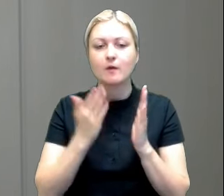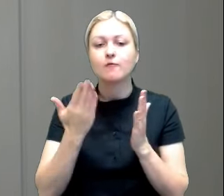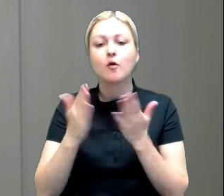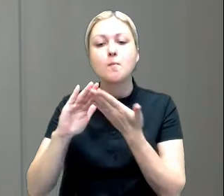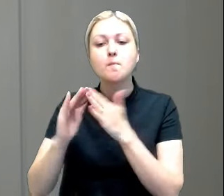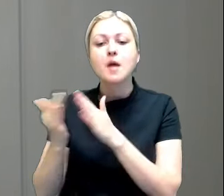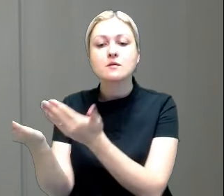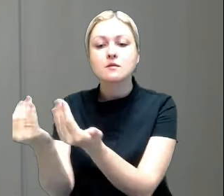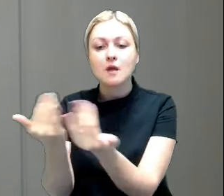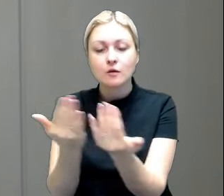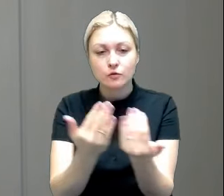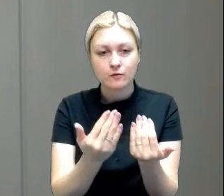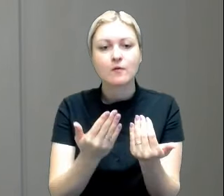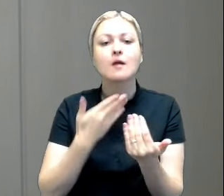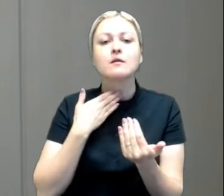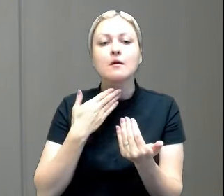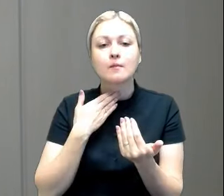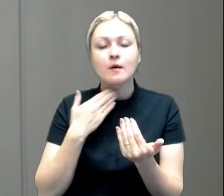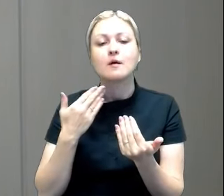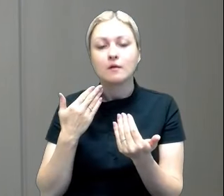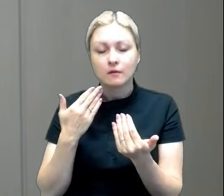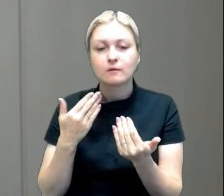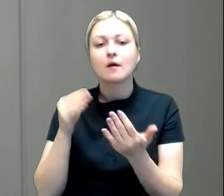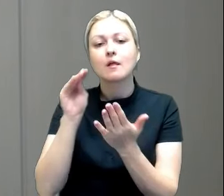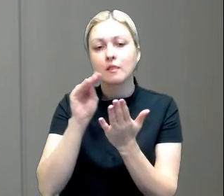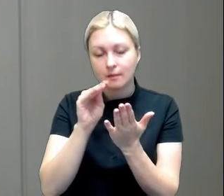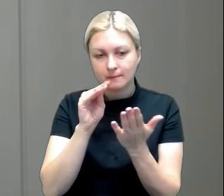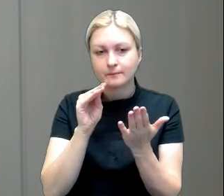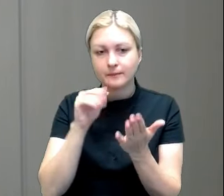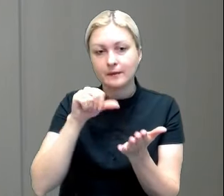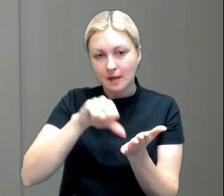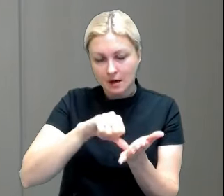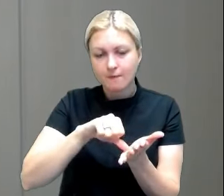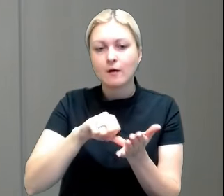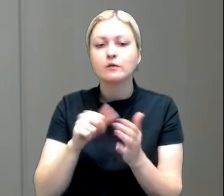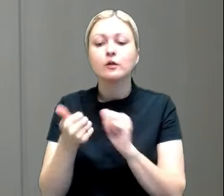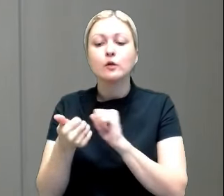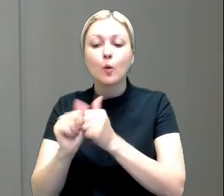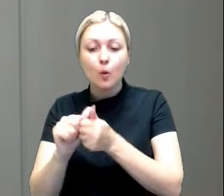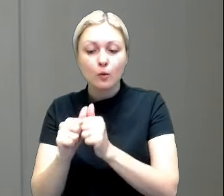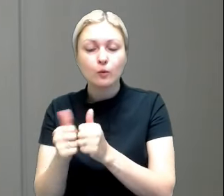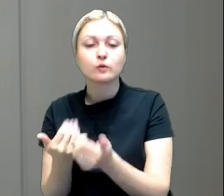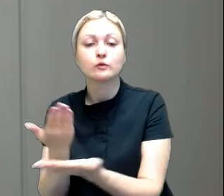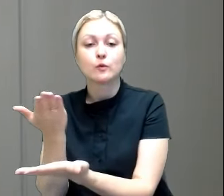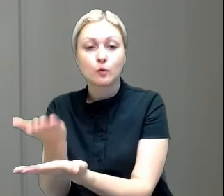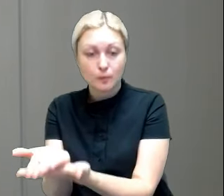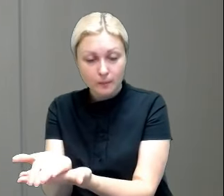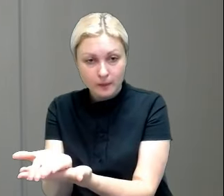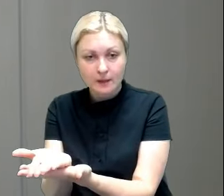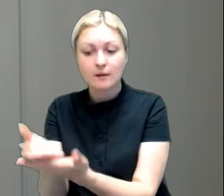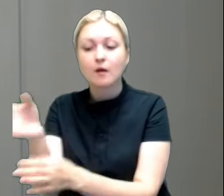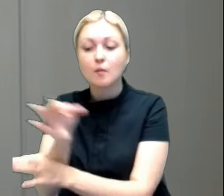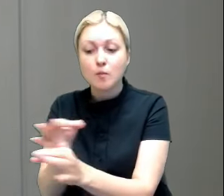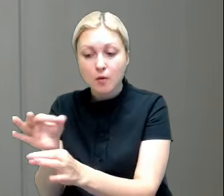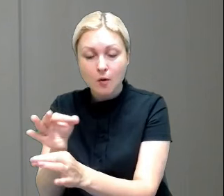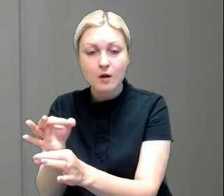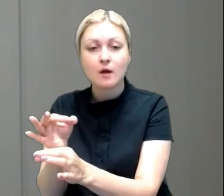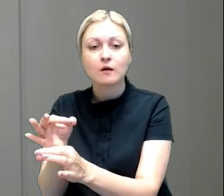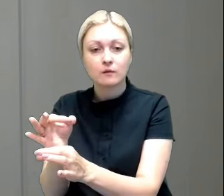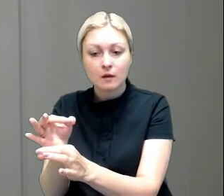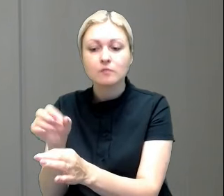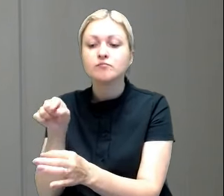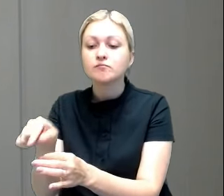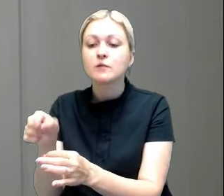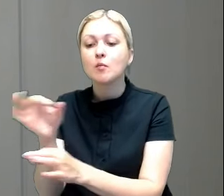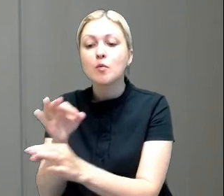miestiečių balsai nulėmė kad uab unitektus konkursui pateiktas a projektas pelinyas sulaukė mažiausiai